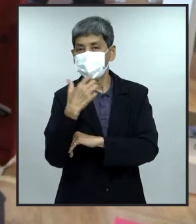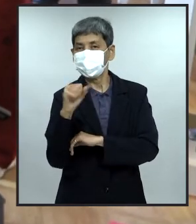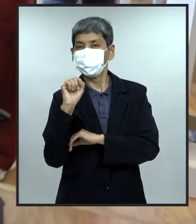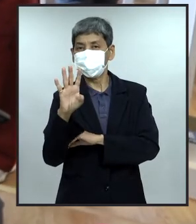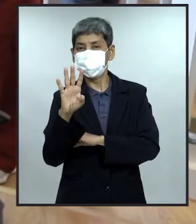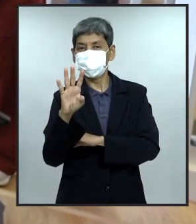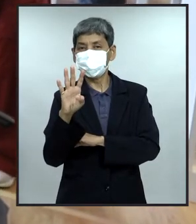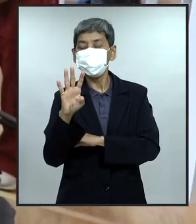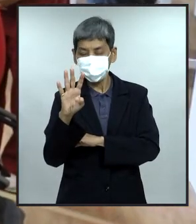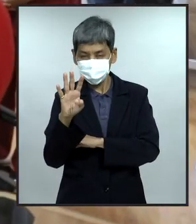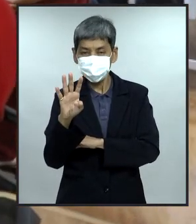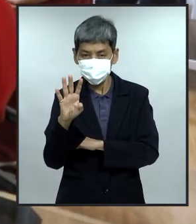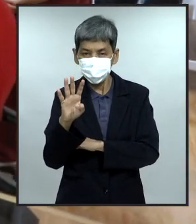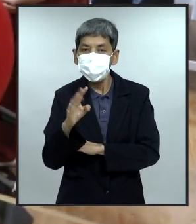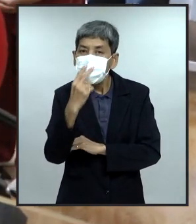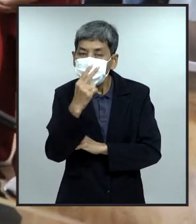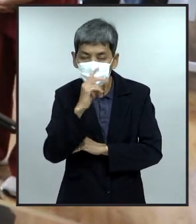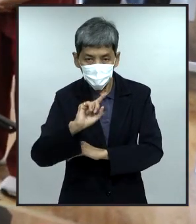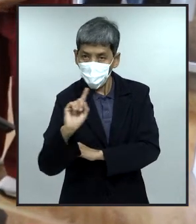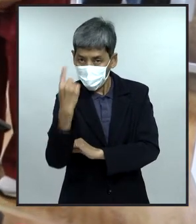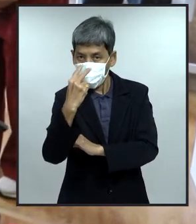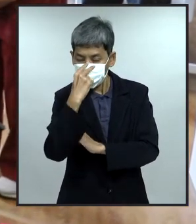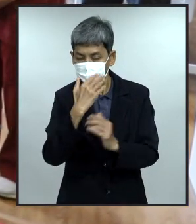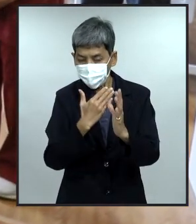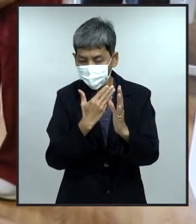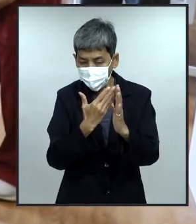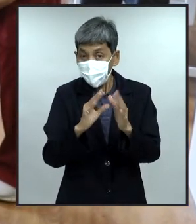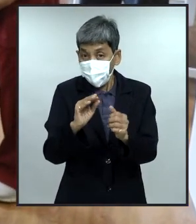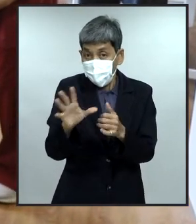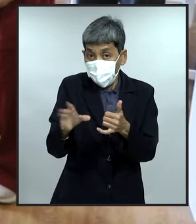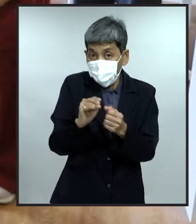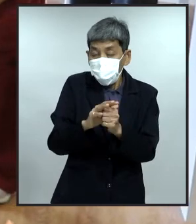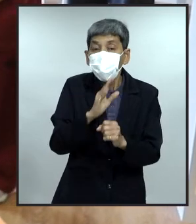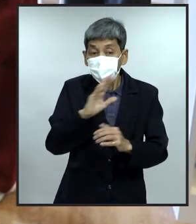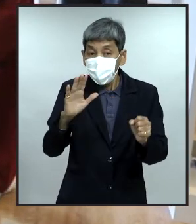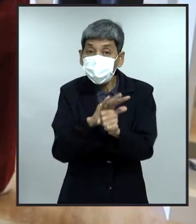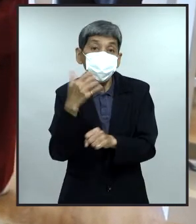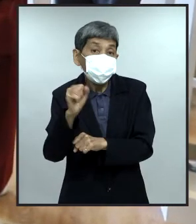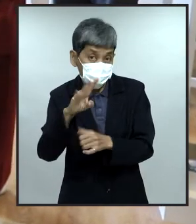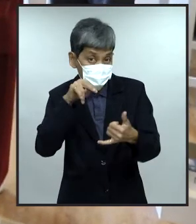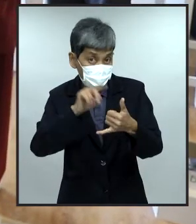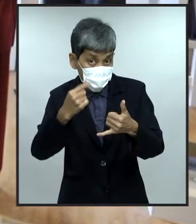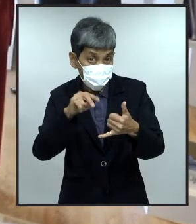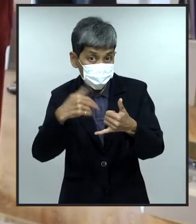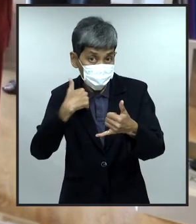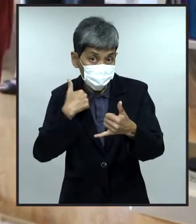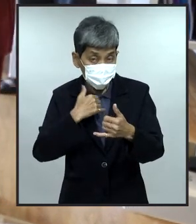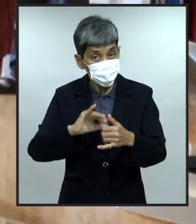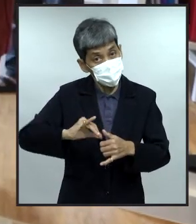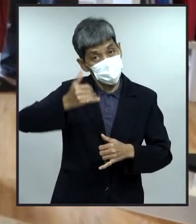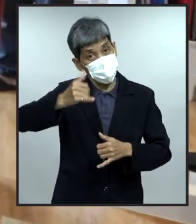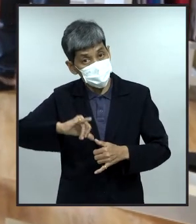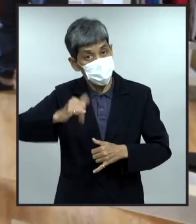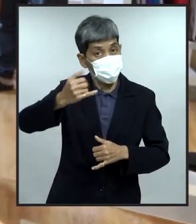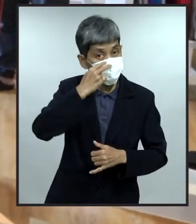ายหลังการมีอาการวันแรกตรวจพบเชื้อ แล้วพอ14วันเราก็ต้องดูอาการใช่ไหมว่ามันดีขึ้นหรือมันแย่ลงเ